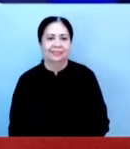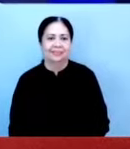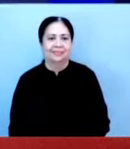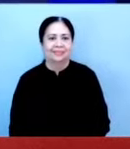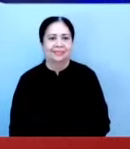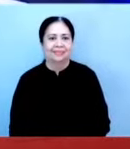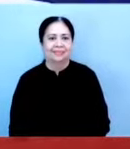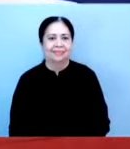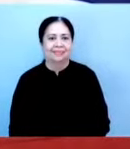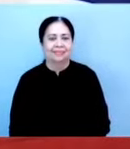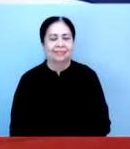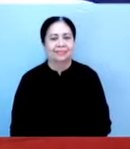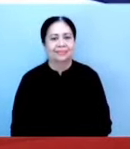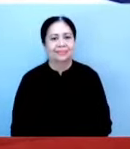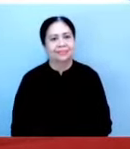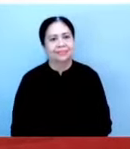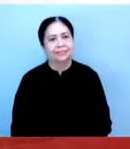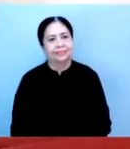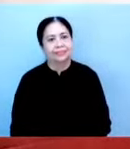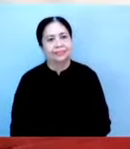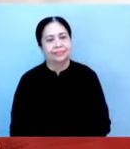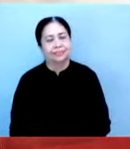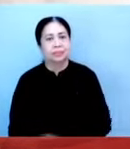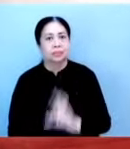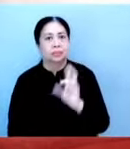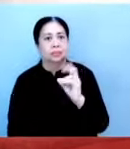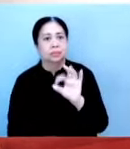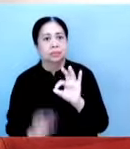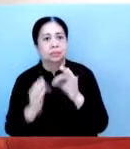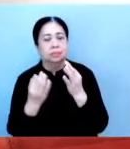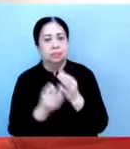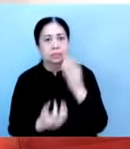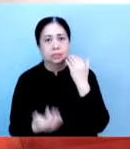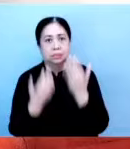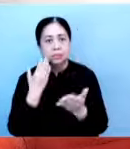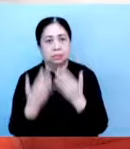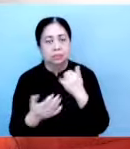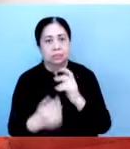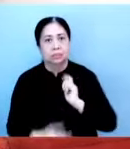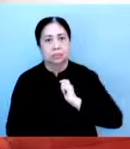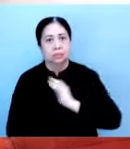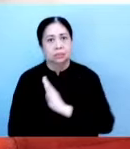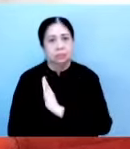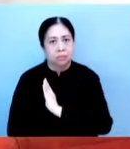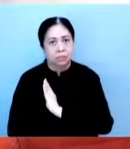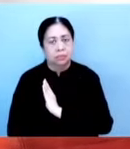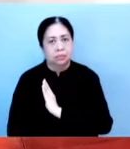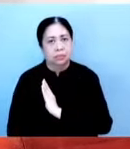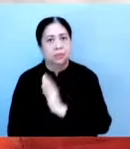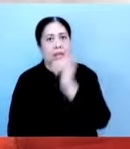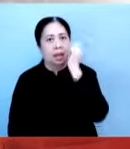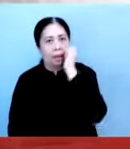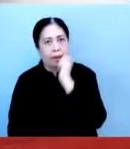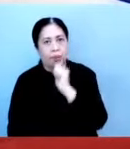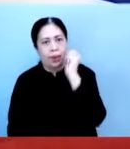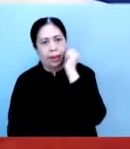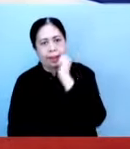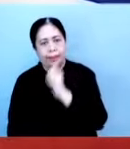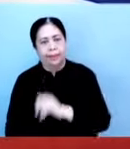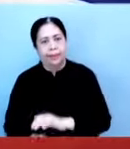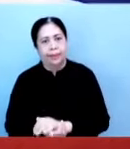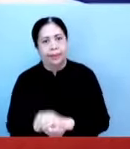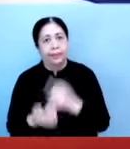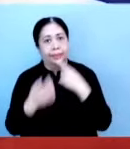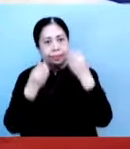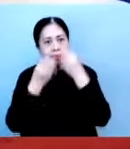po p Pilipino ang namamatay sa Tuberculosis o TB araw-araw inihayag yan